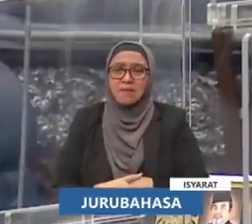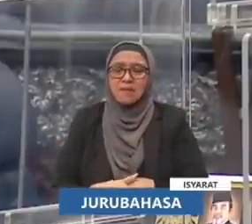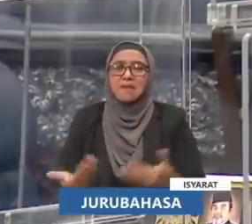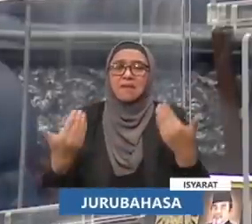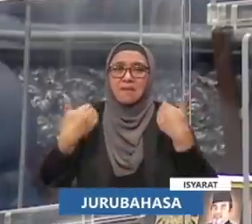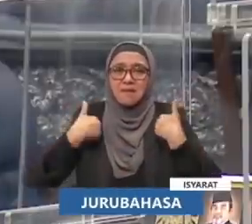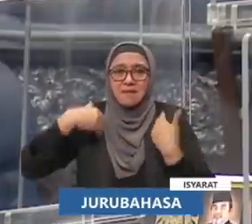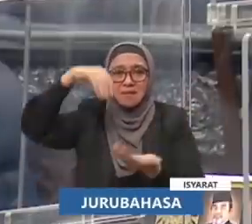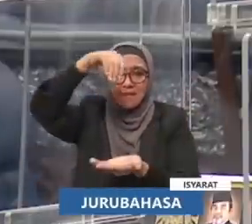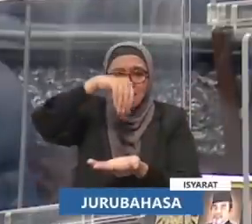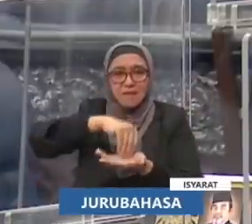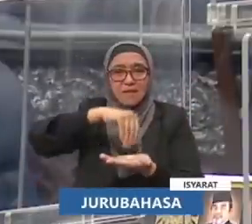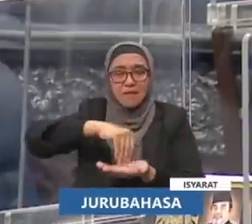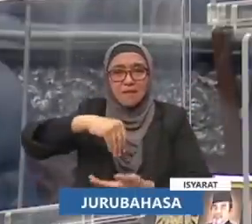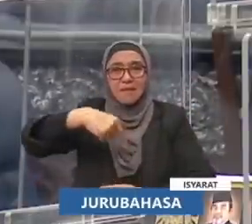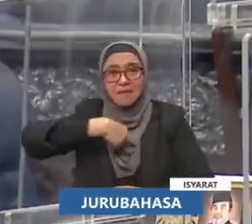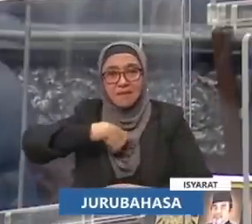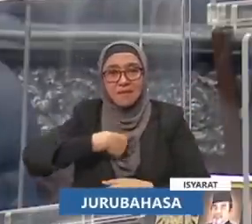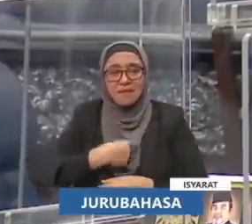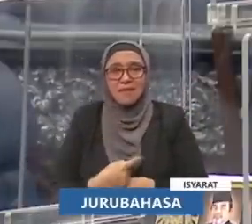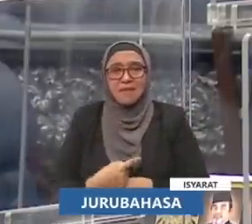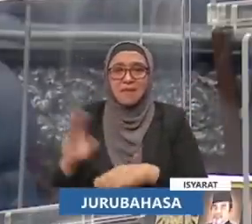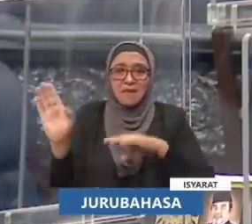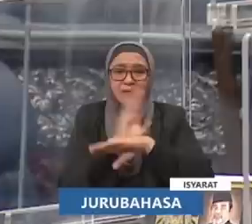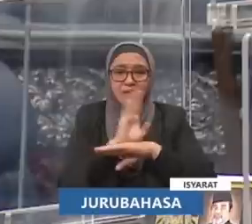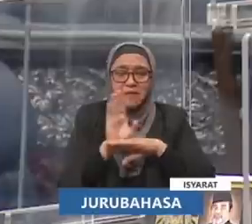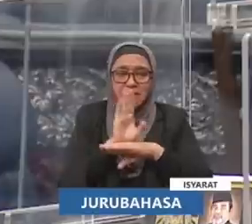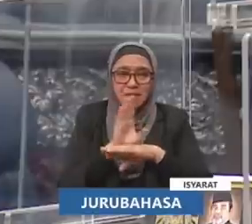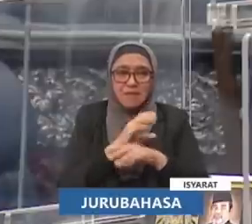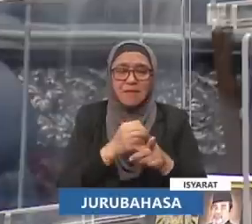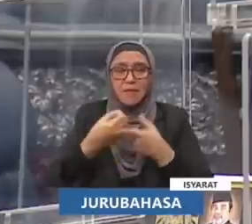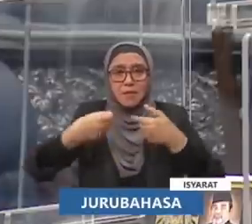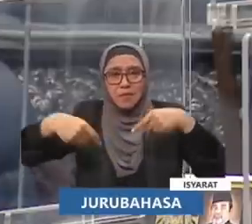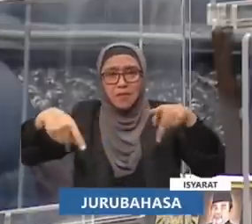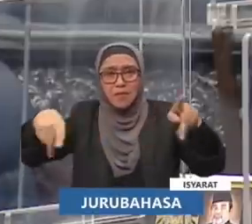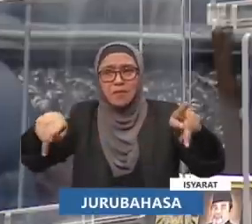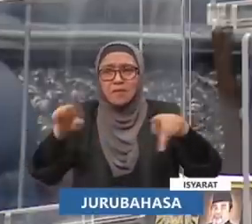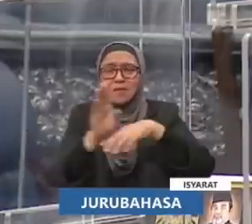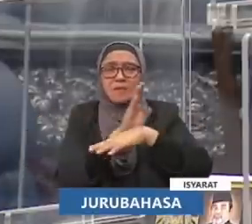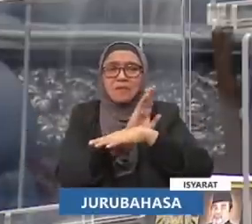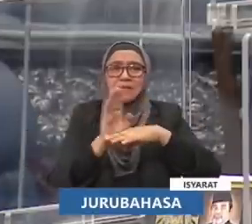kawasan saya ini, perniagaannya, peluang perniagaannya ialah